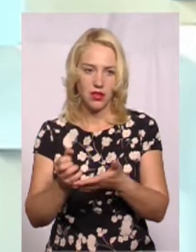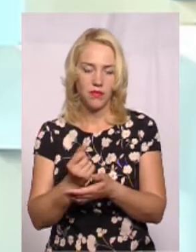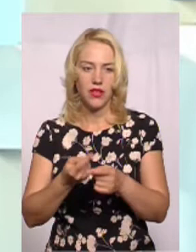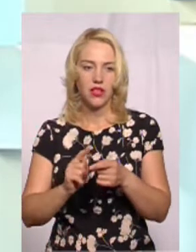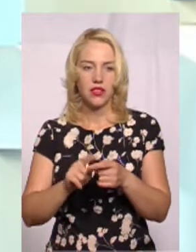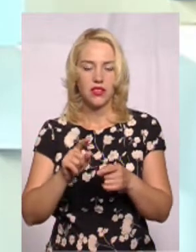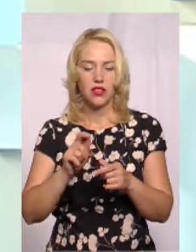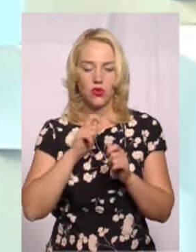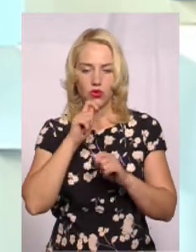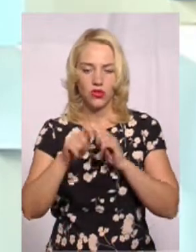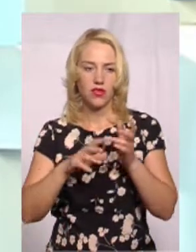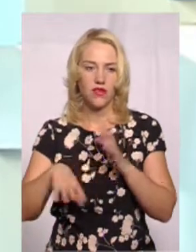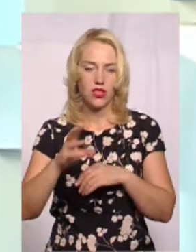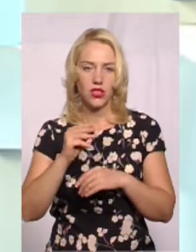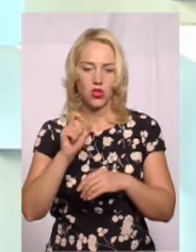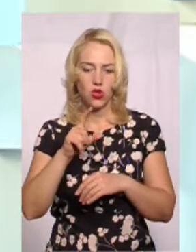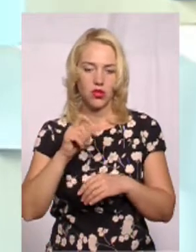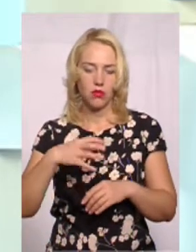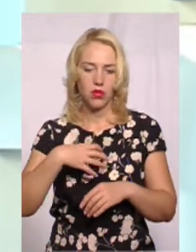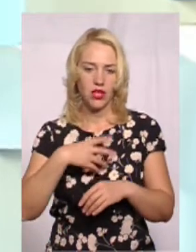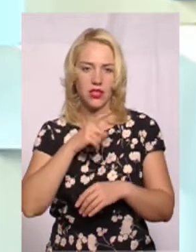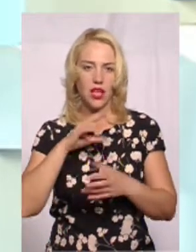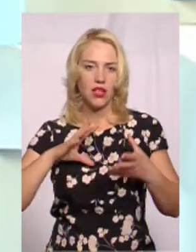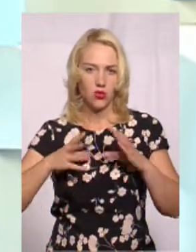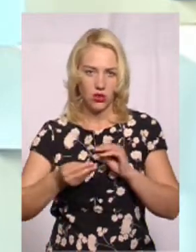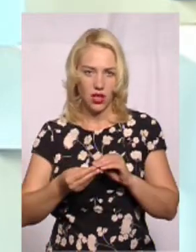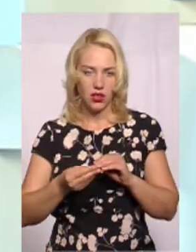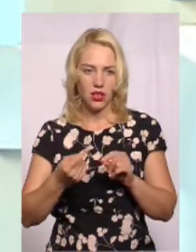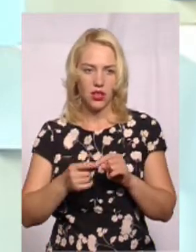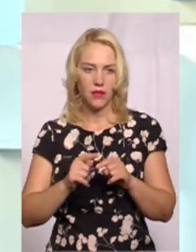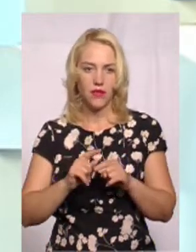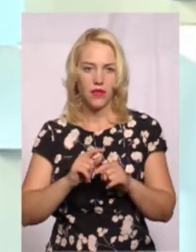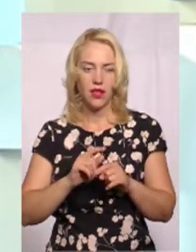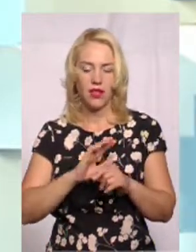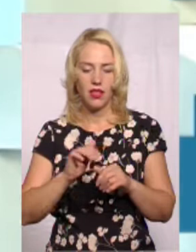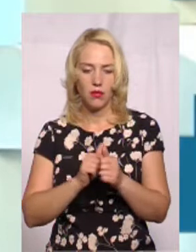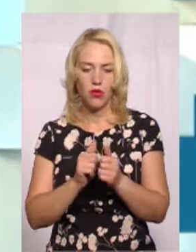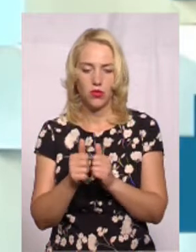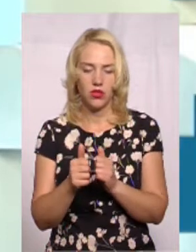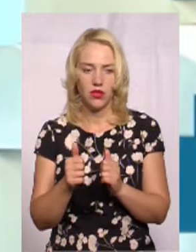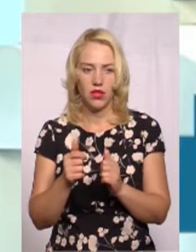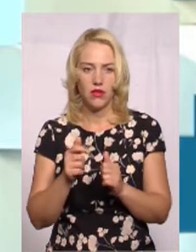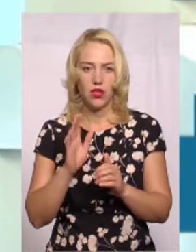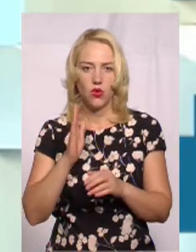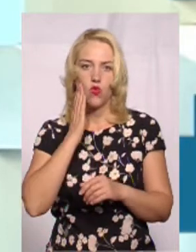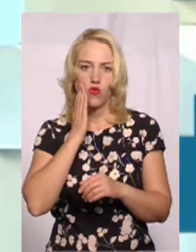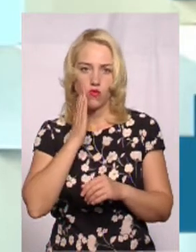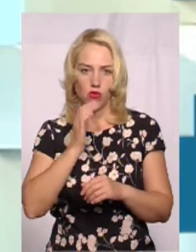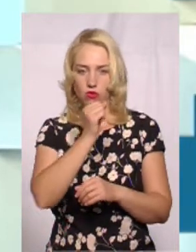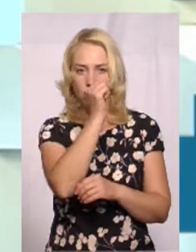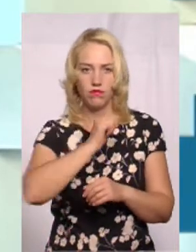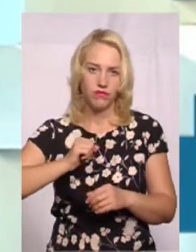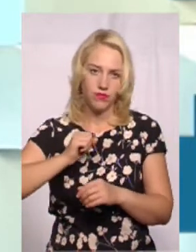сім учасників нагороджуються золотими медалями, тобто за результатами. Тобто, пропустивши вперед себе лише двох учасників з Румунії. Тобто, в